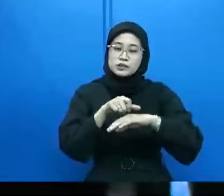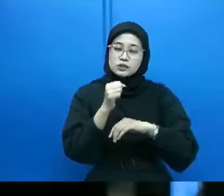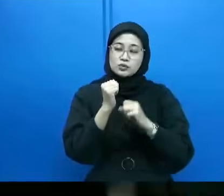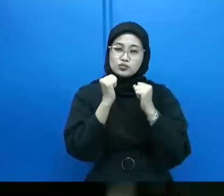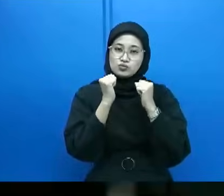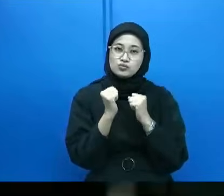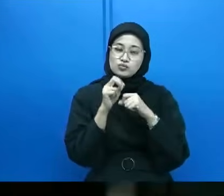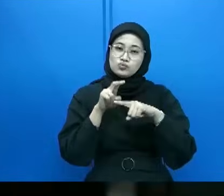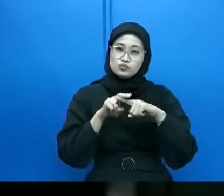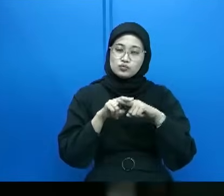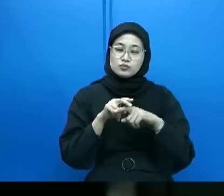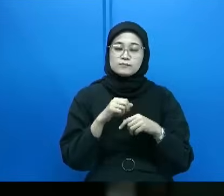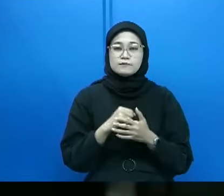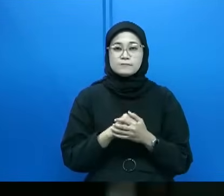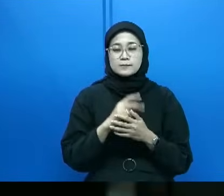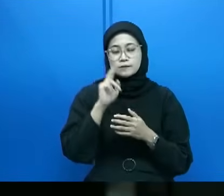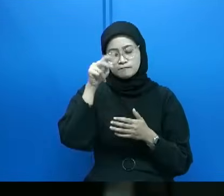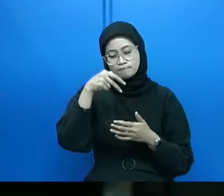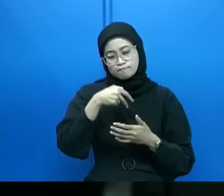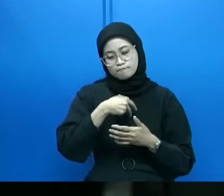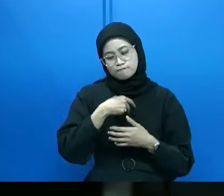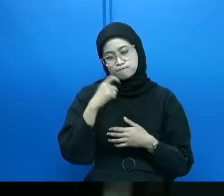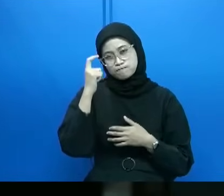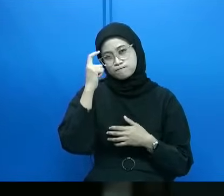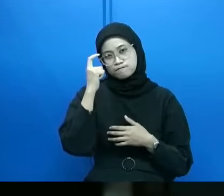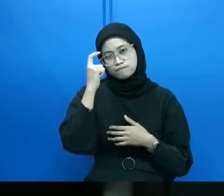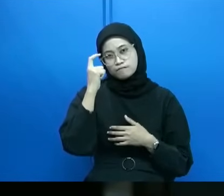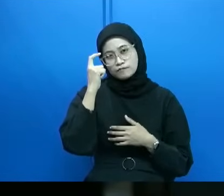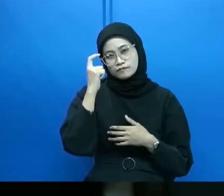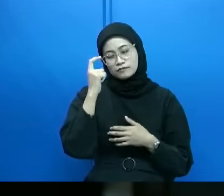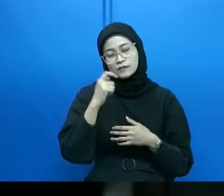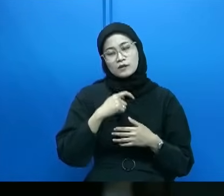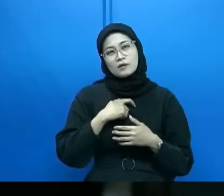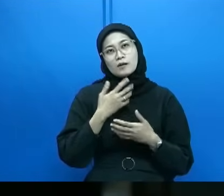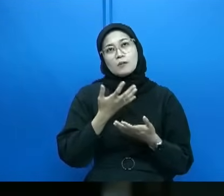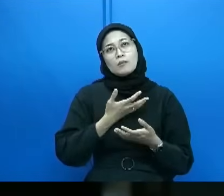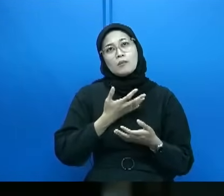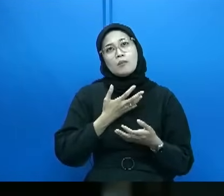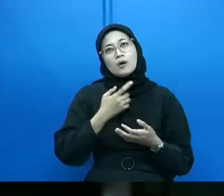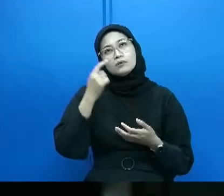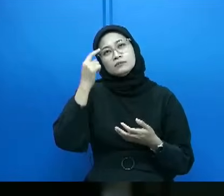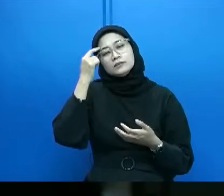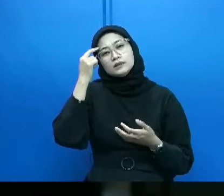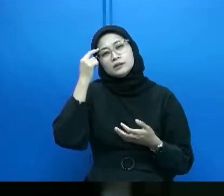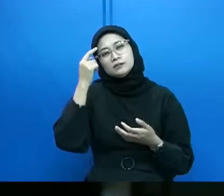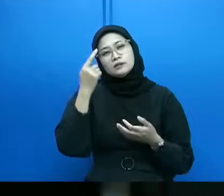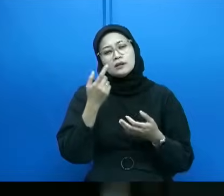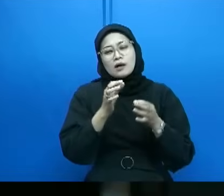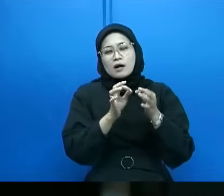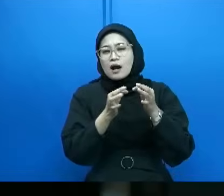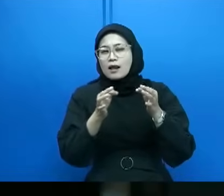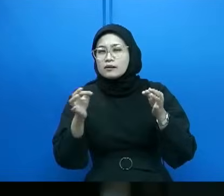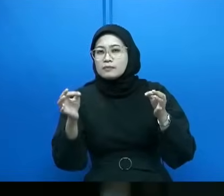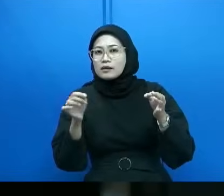apa ceramah yang pernah saya sampaikan sampai detik itu, mana yang belum saya kerjakan, di kalimat mana kata-kata saya